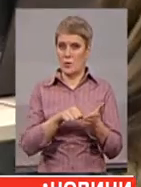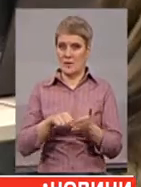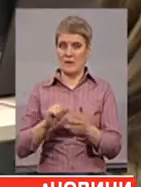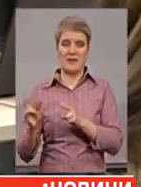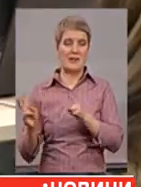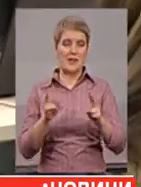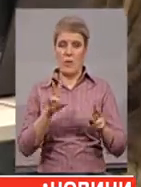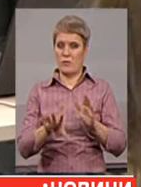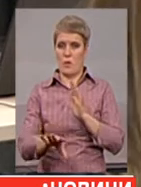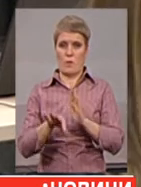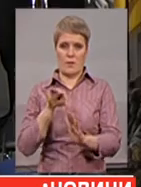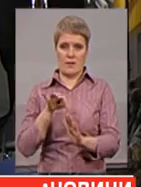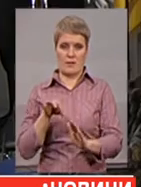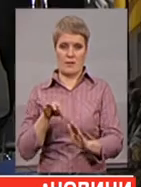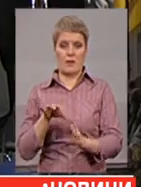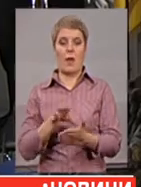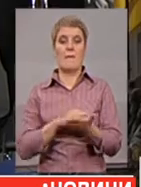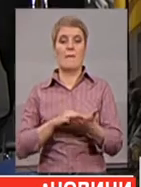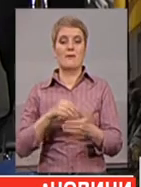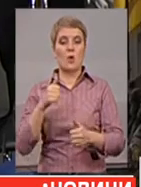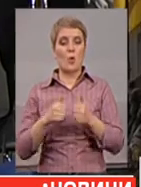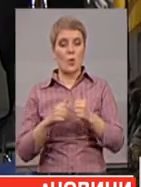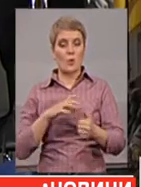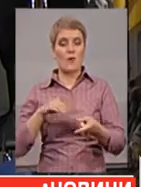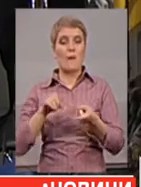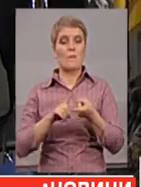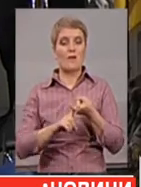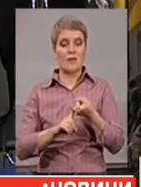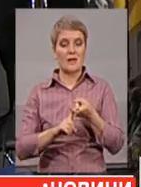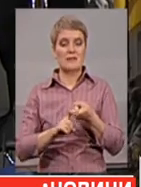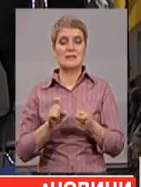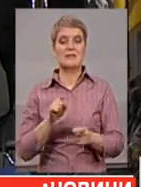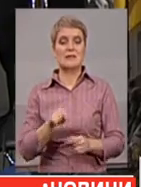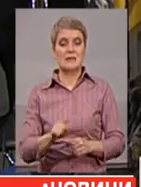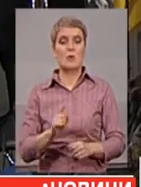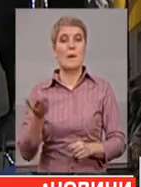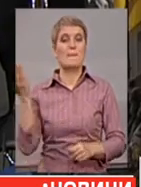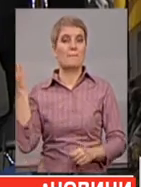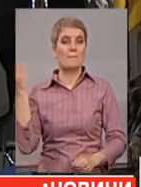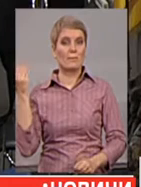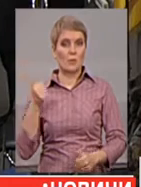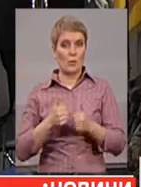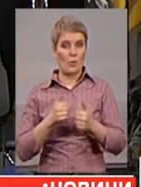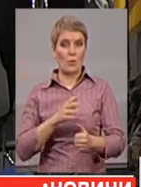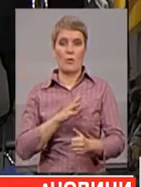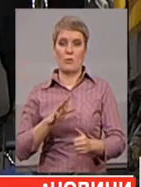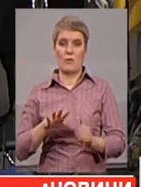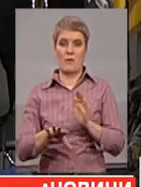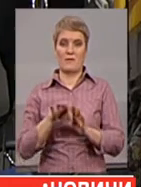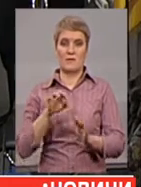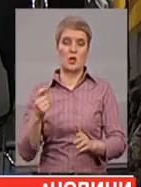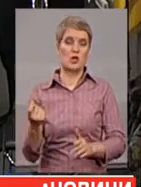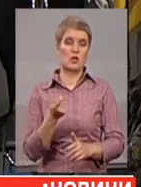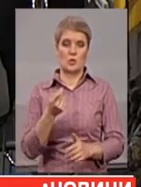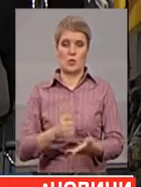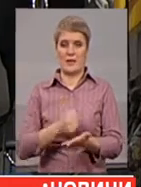департаменту персоналу Наталія Сова. Повторний конкурс був пов'язаний оголошення його зв'язку з тим, що минулого разу не було визначено жодного кандидата